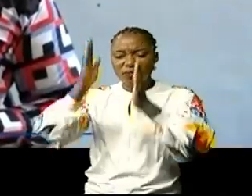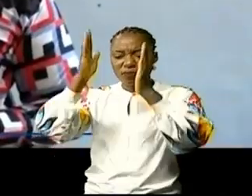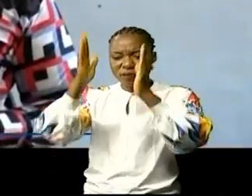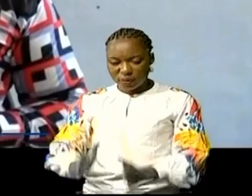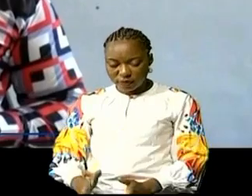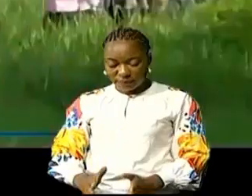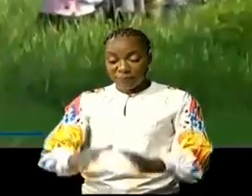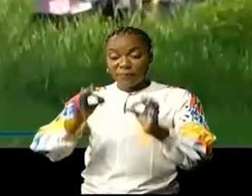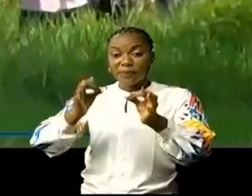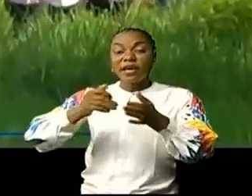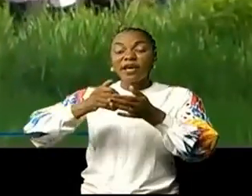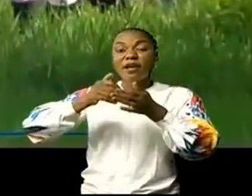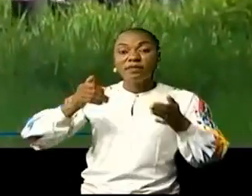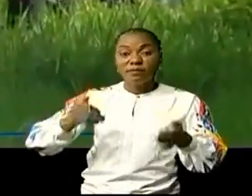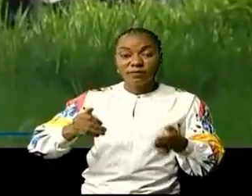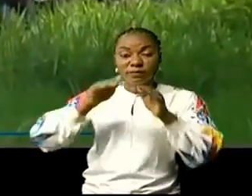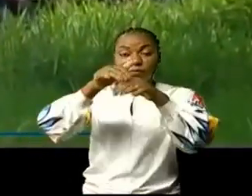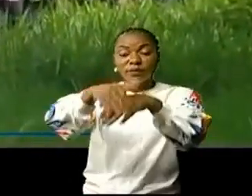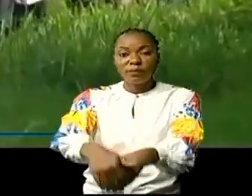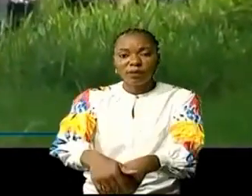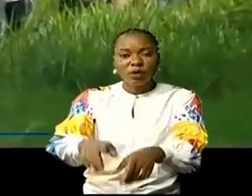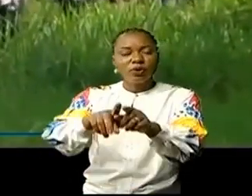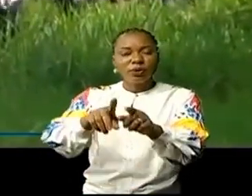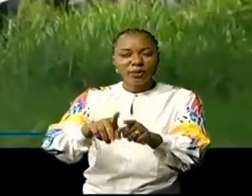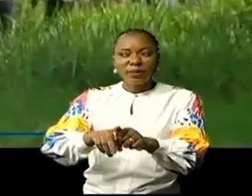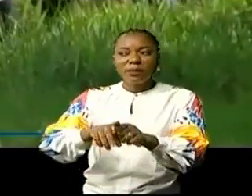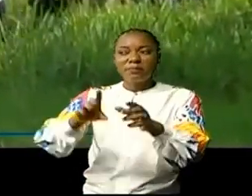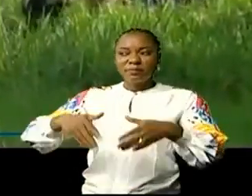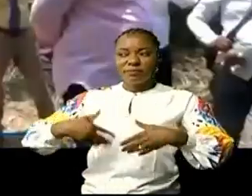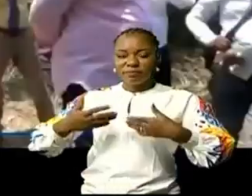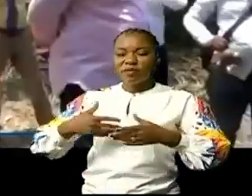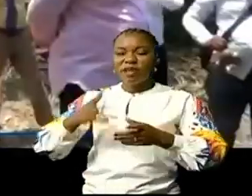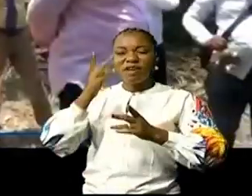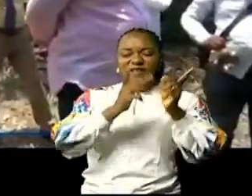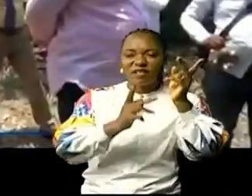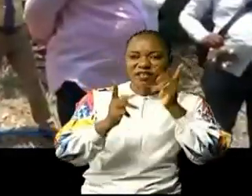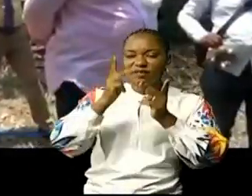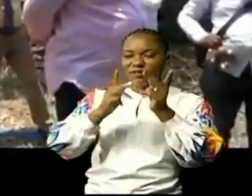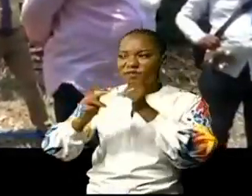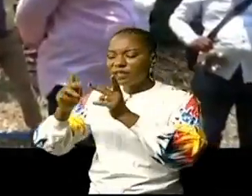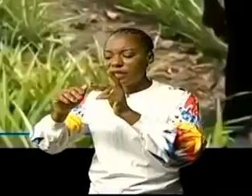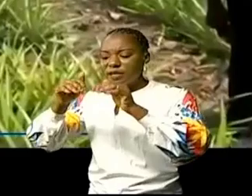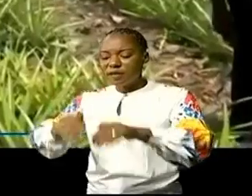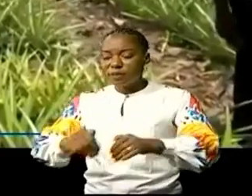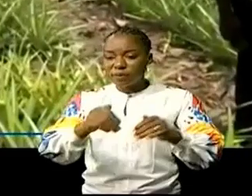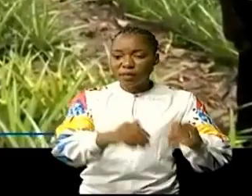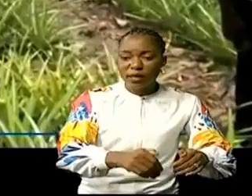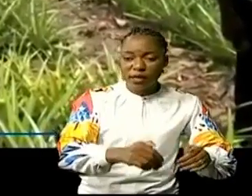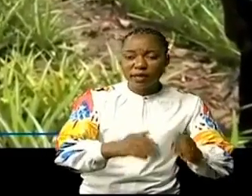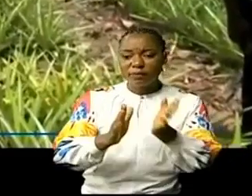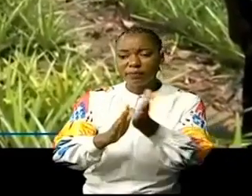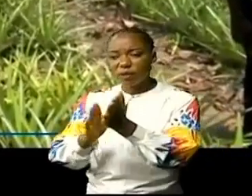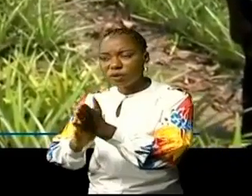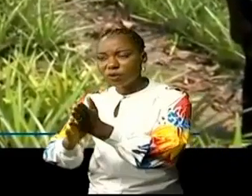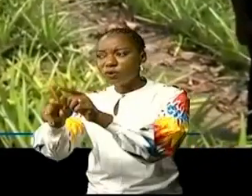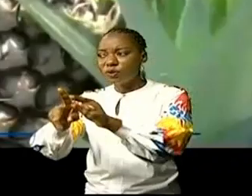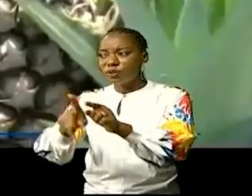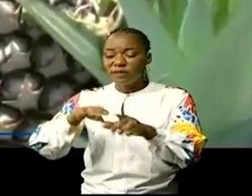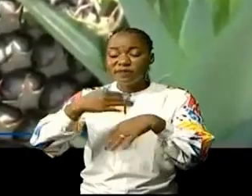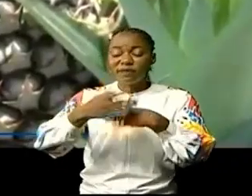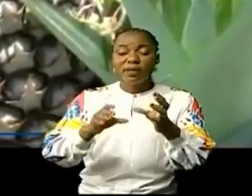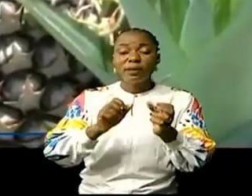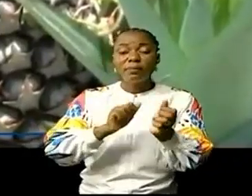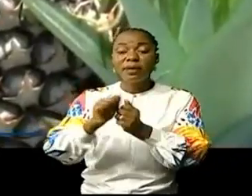avant les travaux, les participants étaient conviés à une visite sur les terrains de champs-écoles des paysans réalisés par les communautés pour